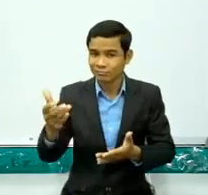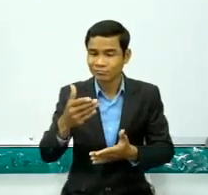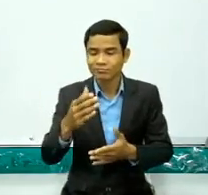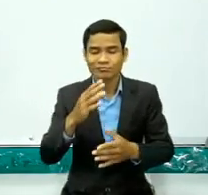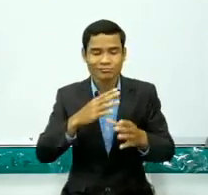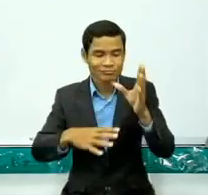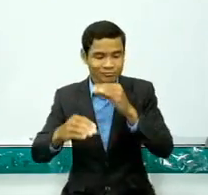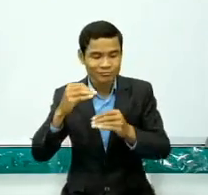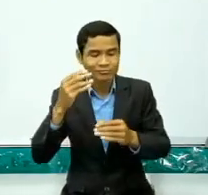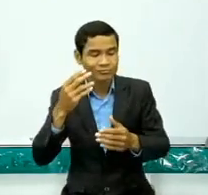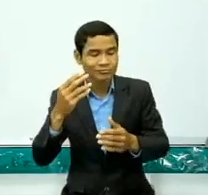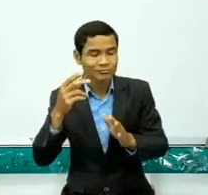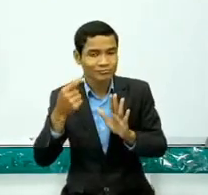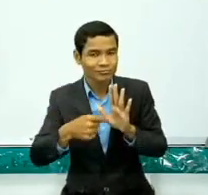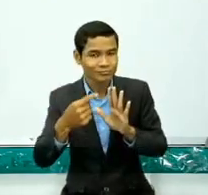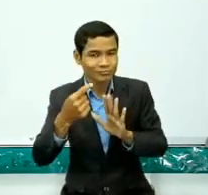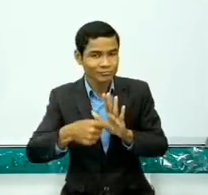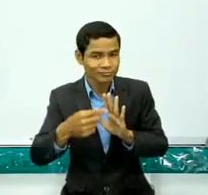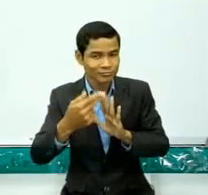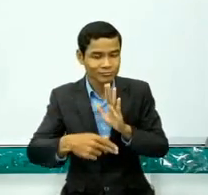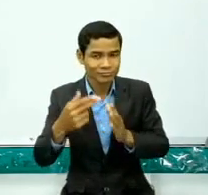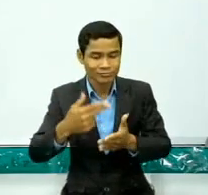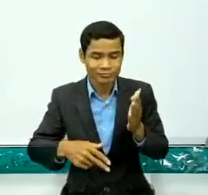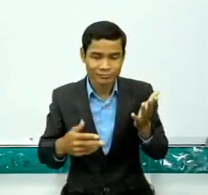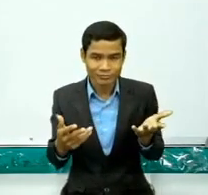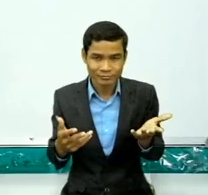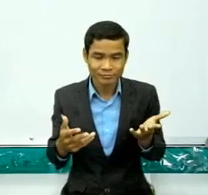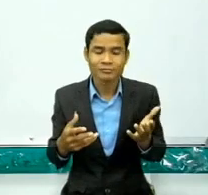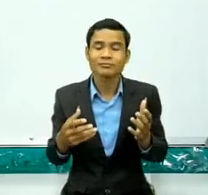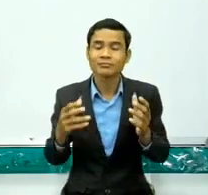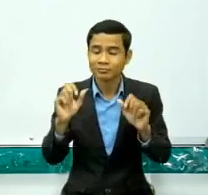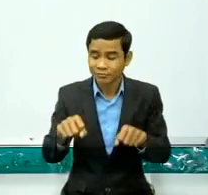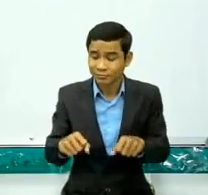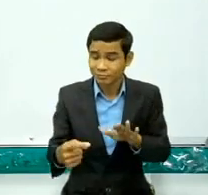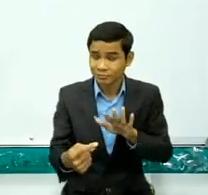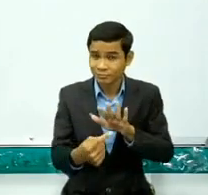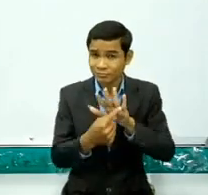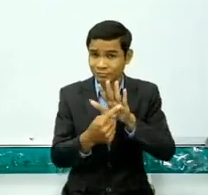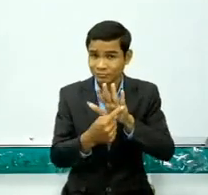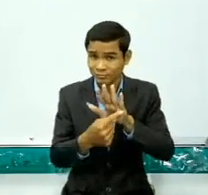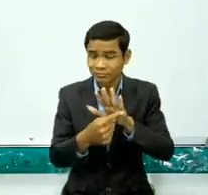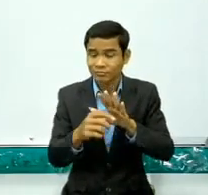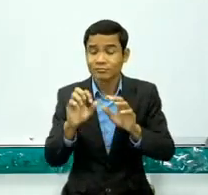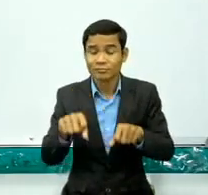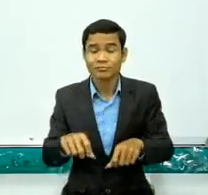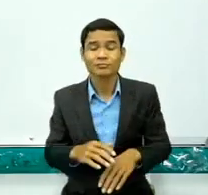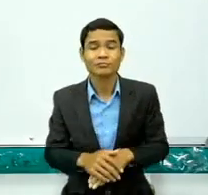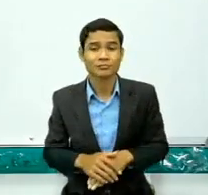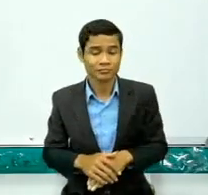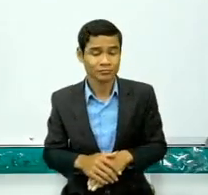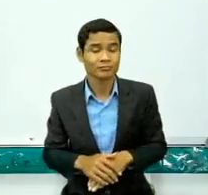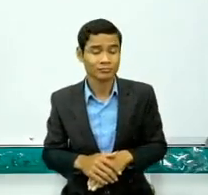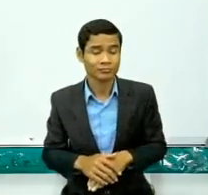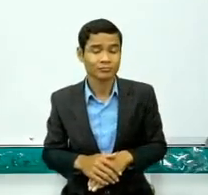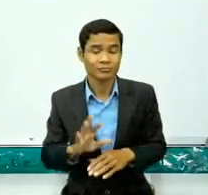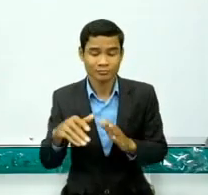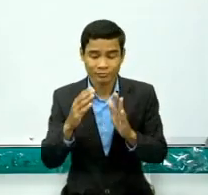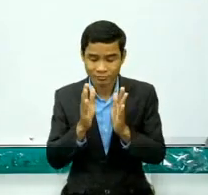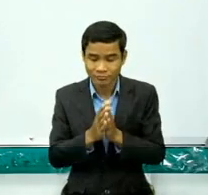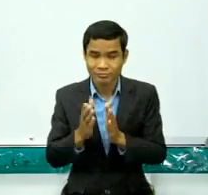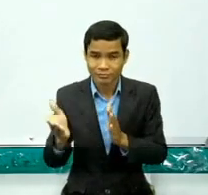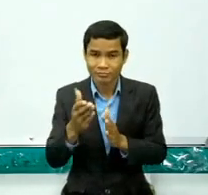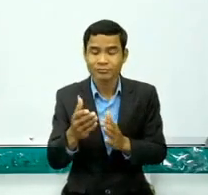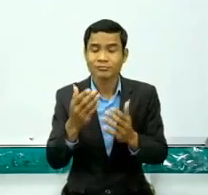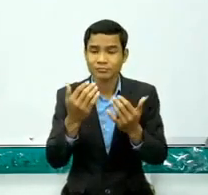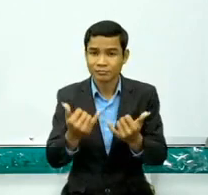យើងរៀននឹងរៀនស្រាក់អវ័យកូនចាគឺរៀនស្រាក់ស្រាក់អឺកូនណាចាអរគុណកូនកូ